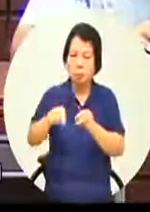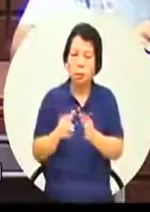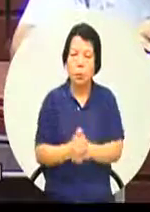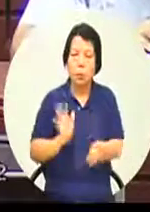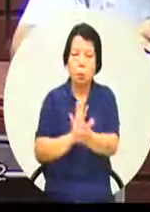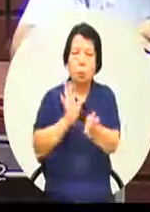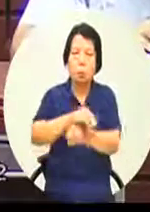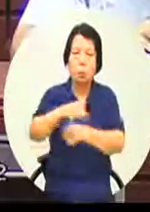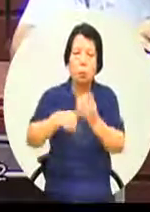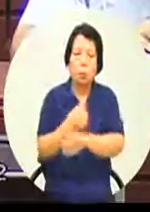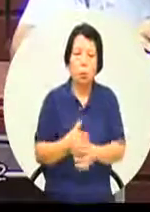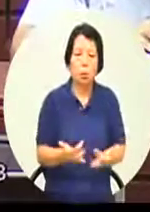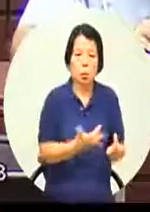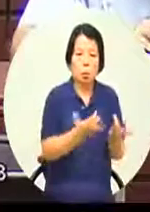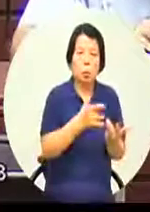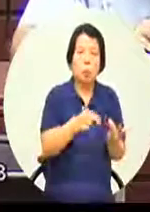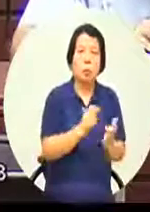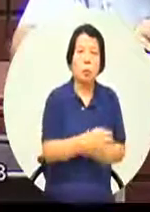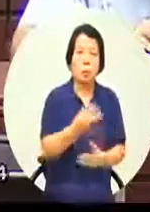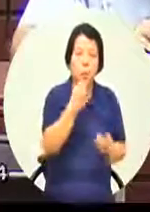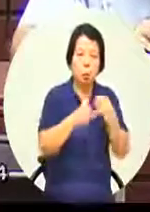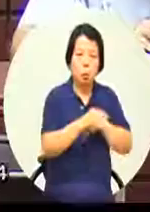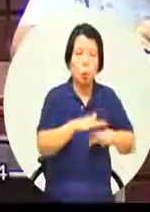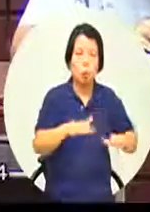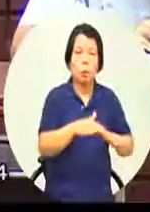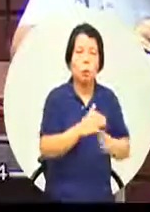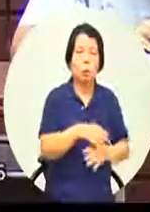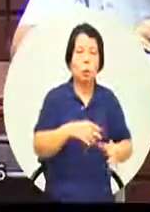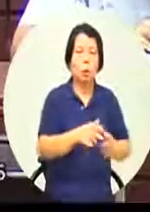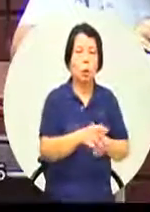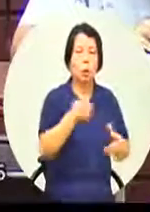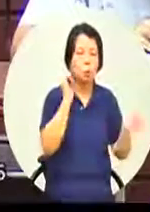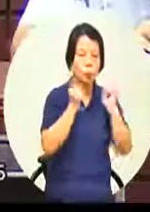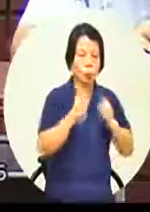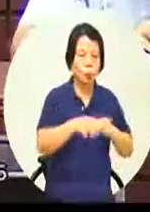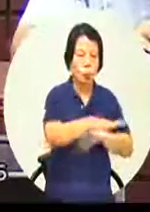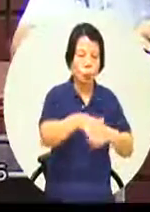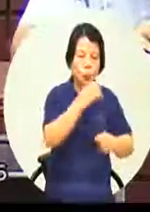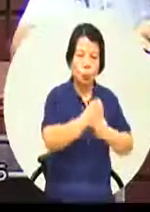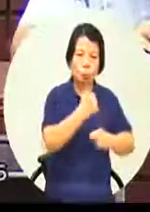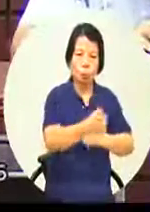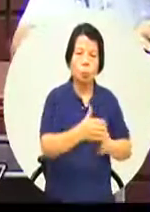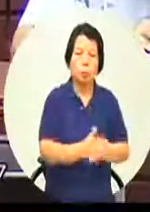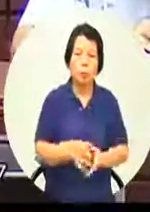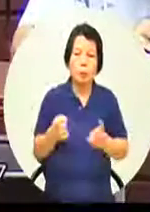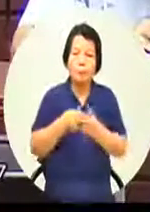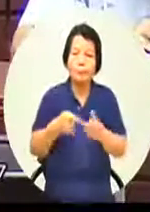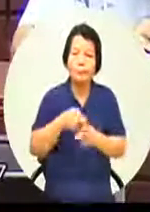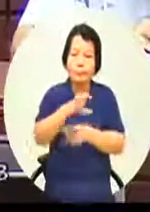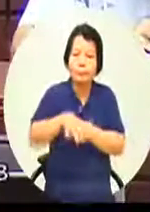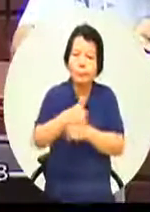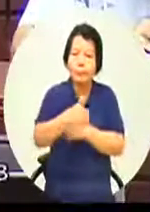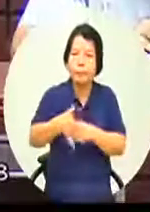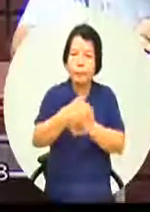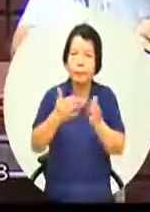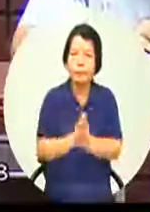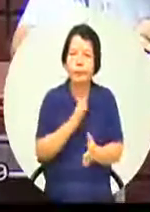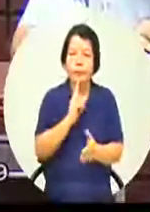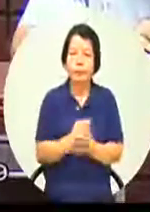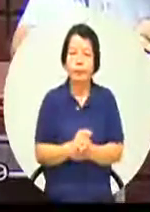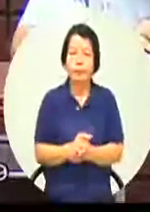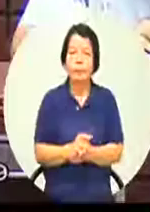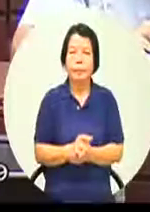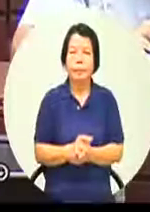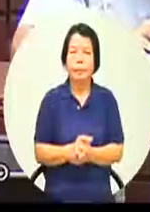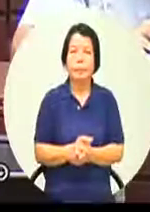展沼气发电的话，比如石安牧场做得很好。那另外的我们一些小农民哦，我们小农民的小养猪户，我